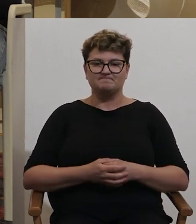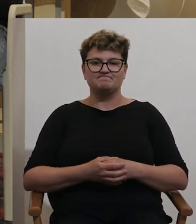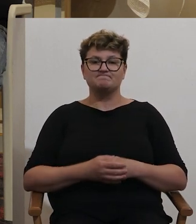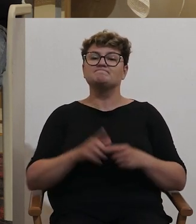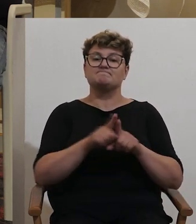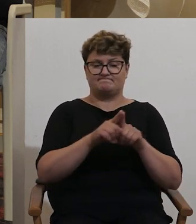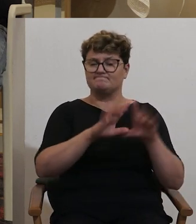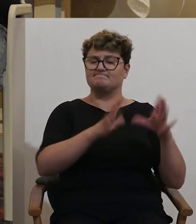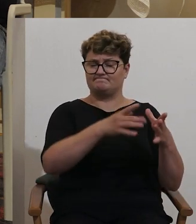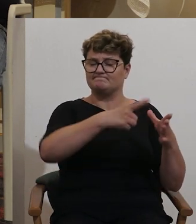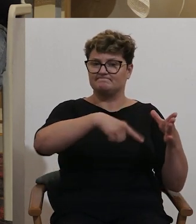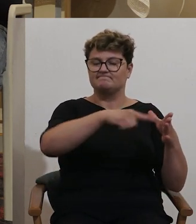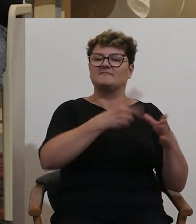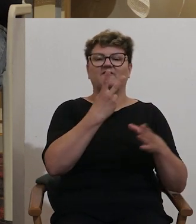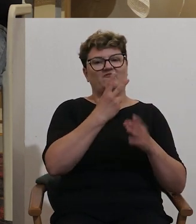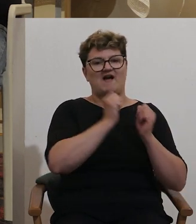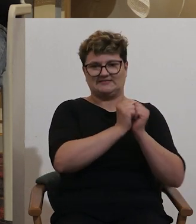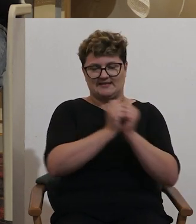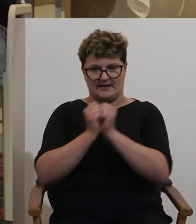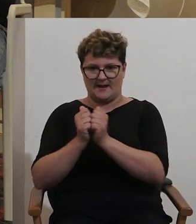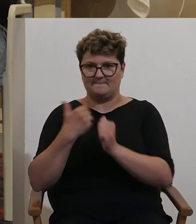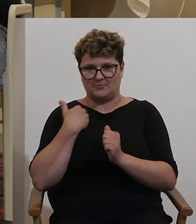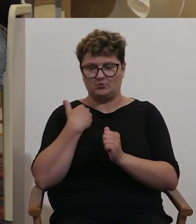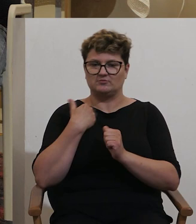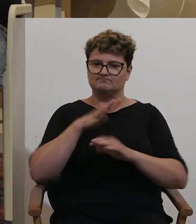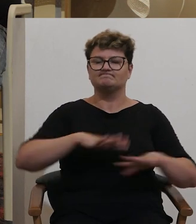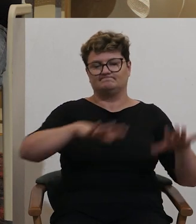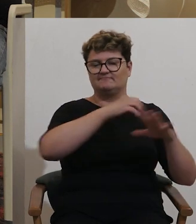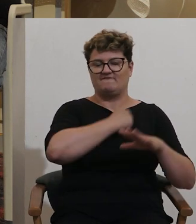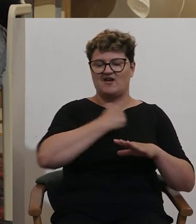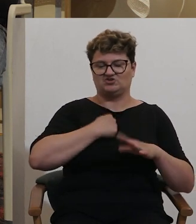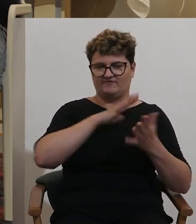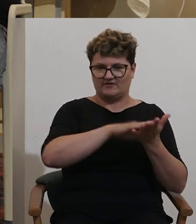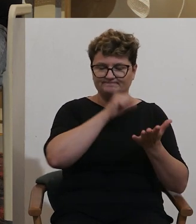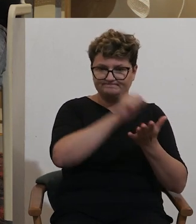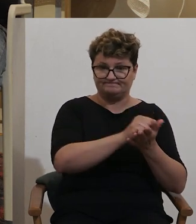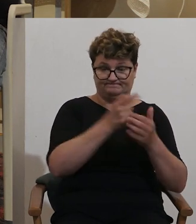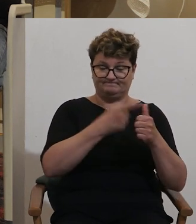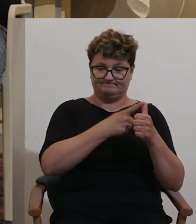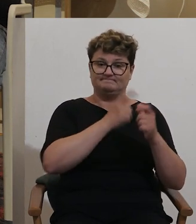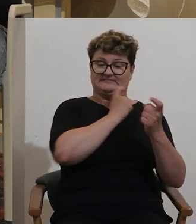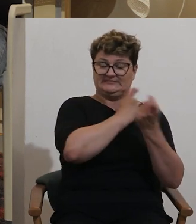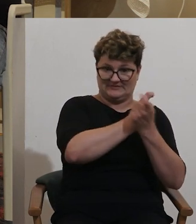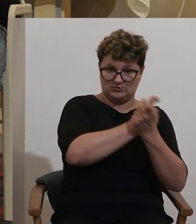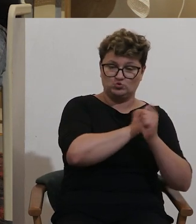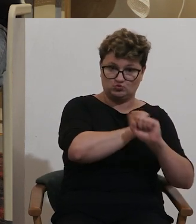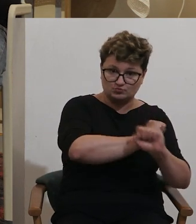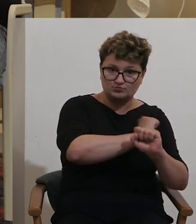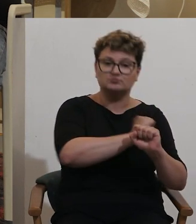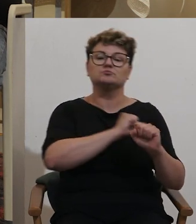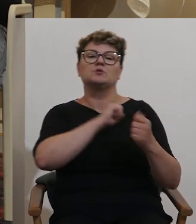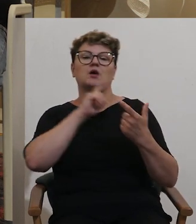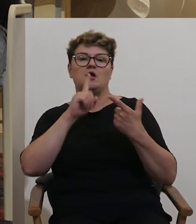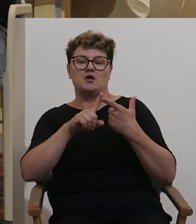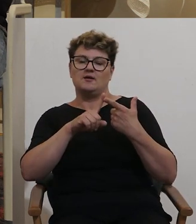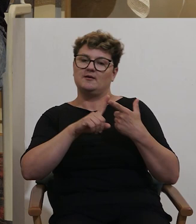Platerówki miały dwa zadania w ruinach Warszawy. Chroniły monopolu i jako pierwsze stanęły